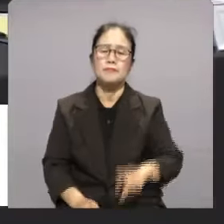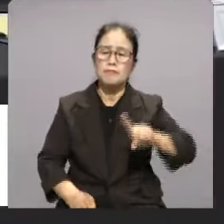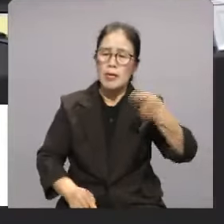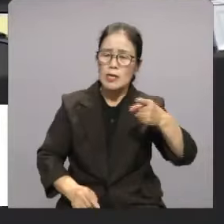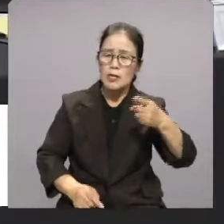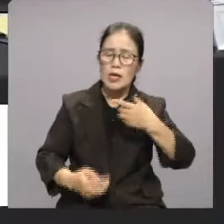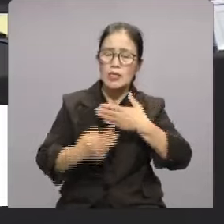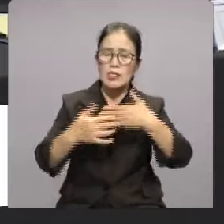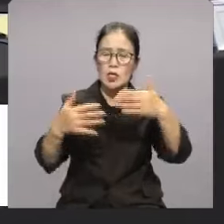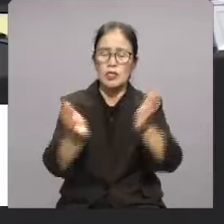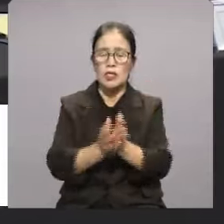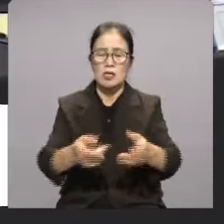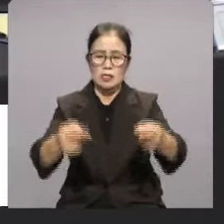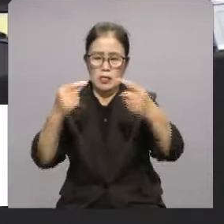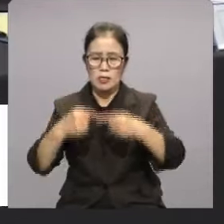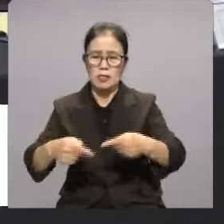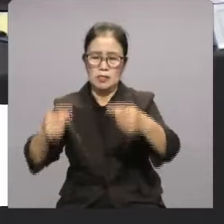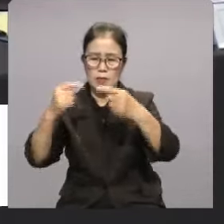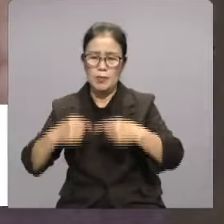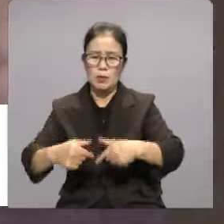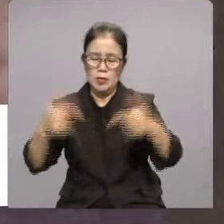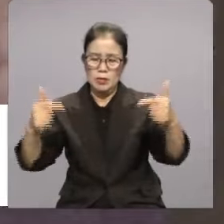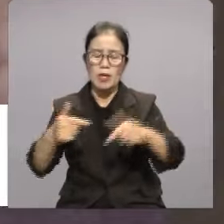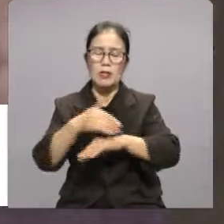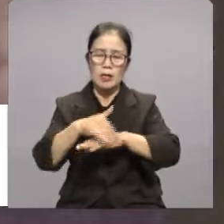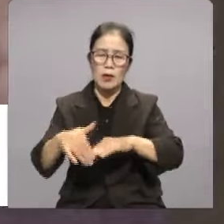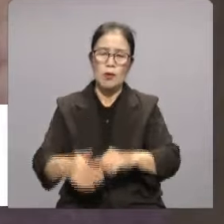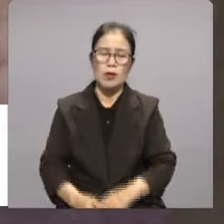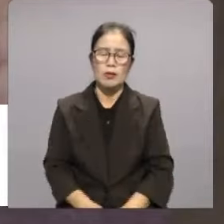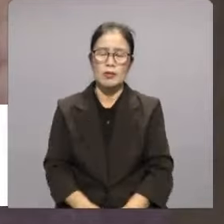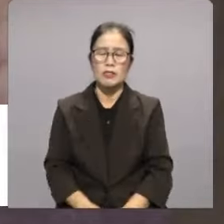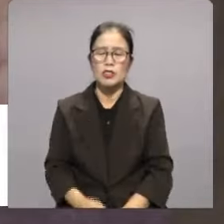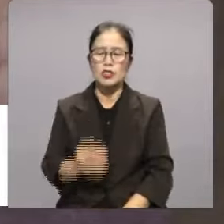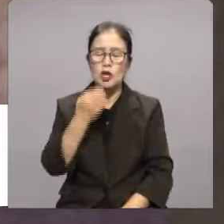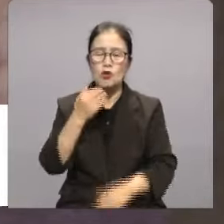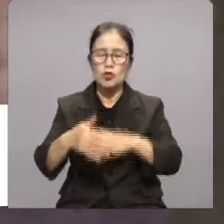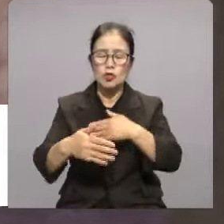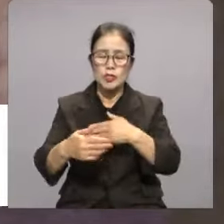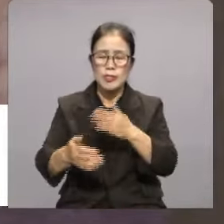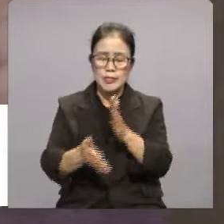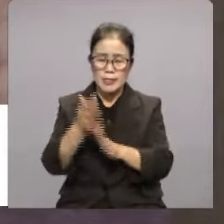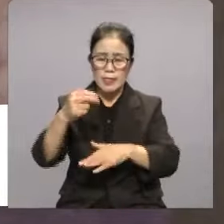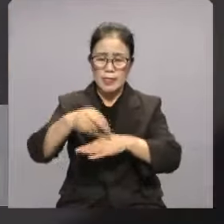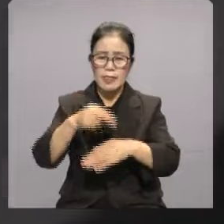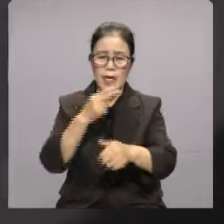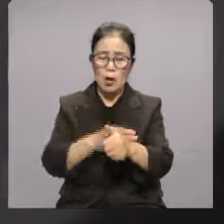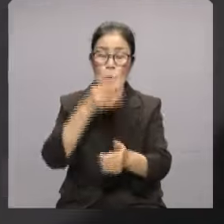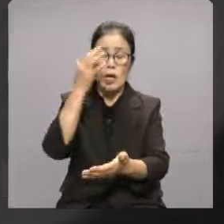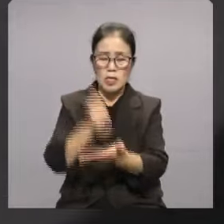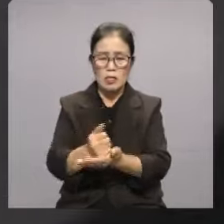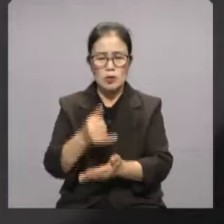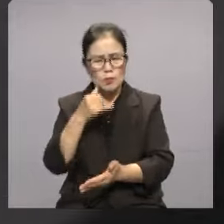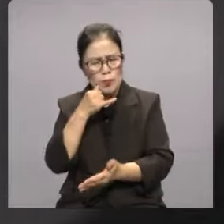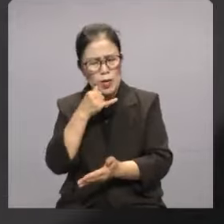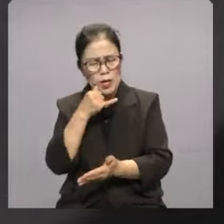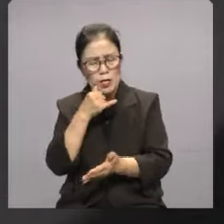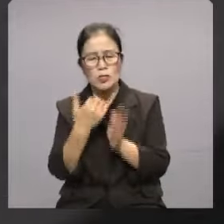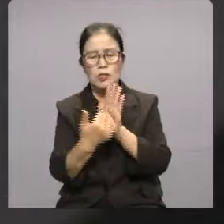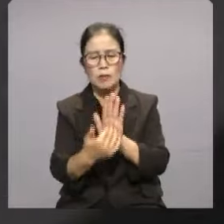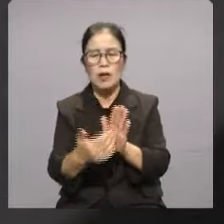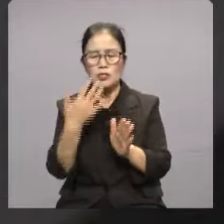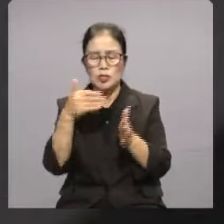의료기관을 시작으로 참여를 확대해 나갈 계획이며 황규석 서울시 의사회 회장도 마약 중독을 예방할 수